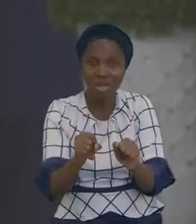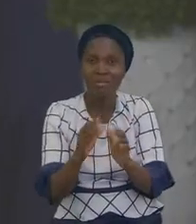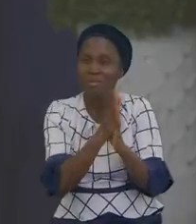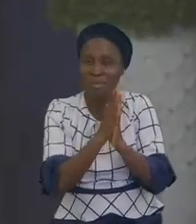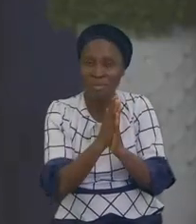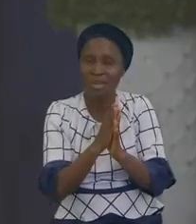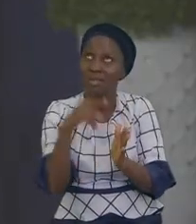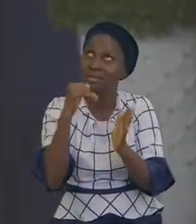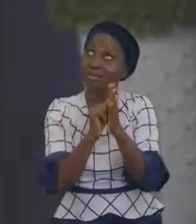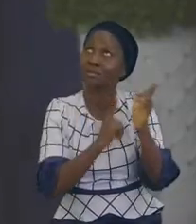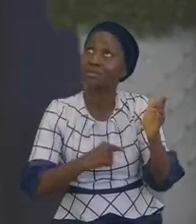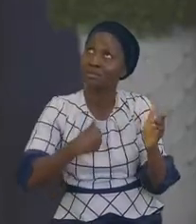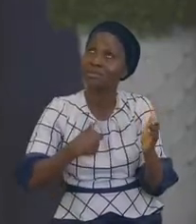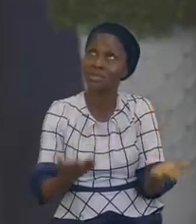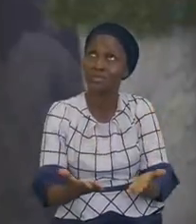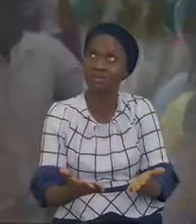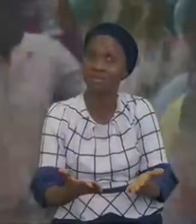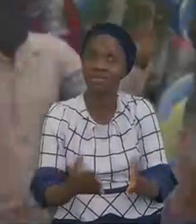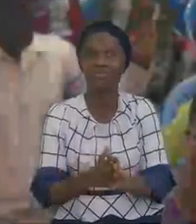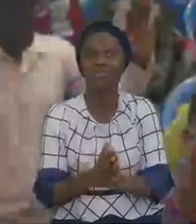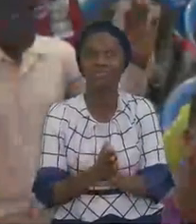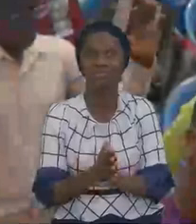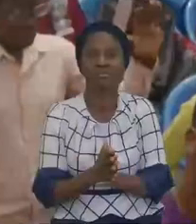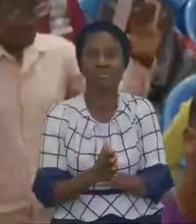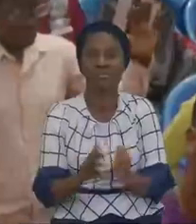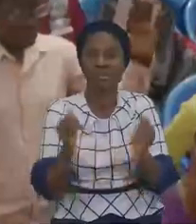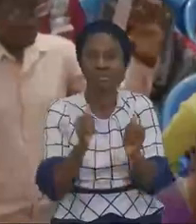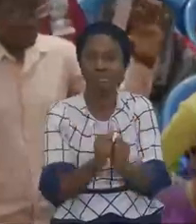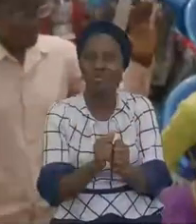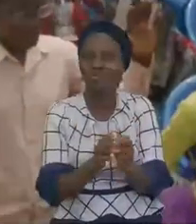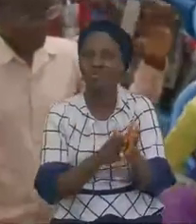Avec un désir enflammé, passionné.